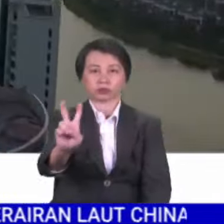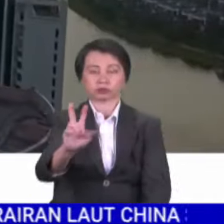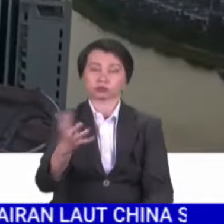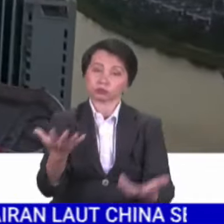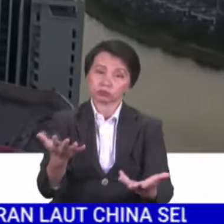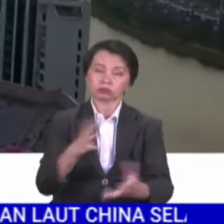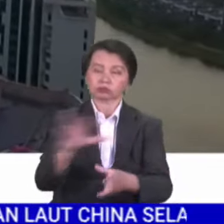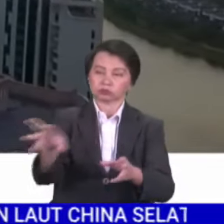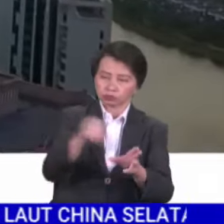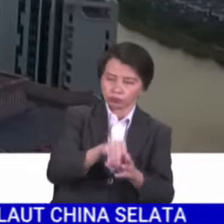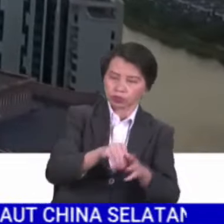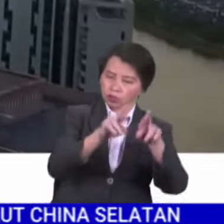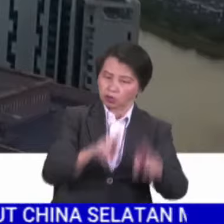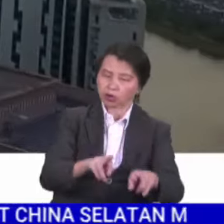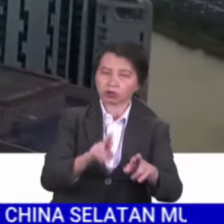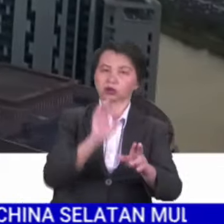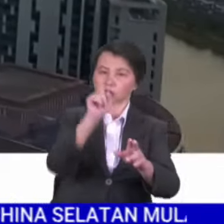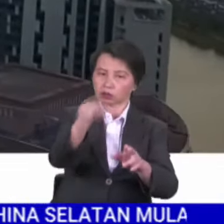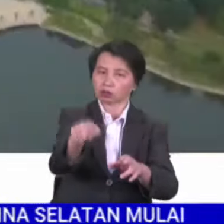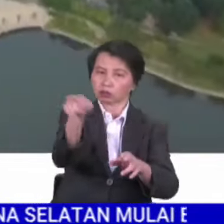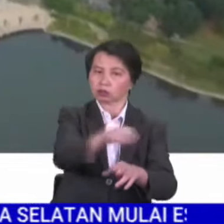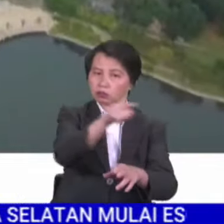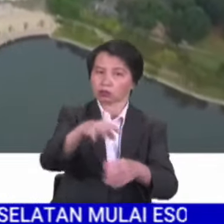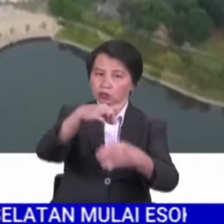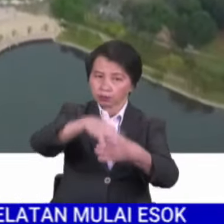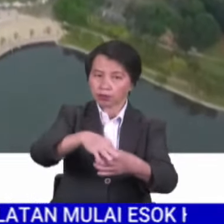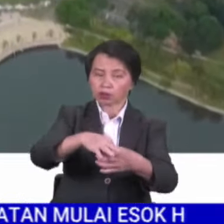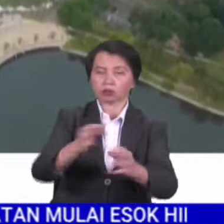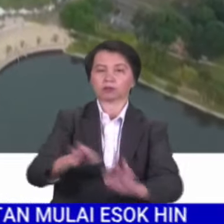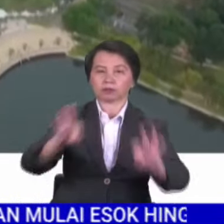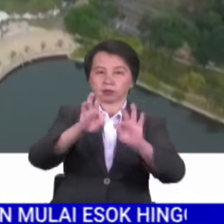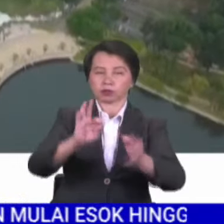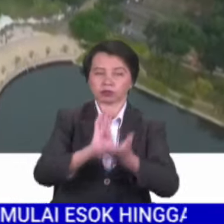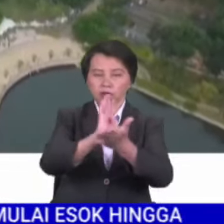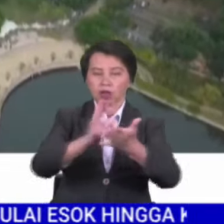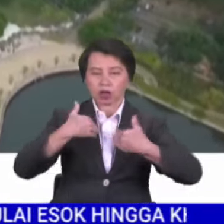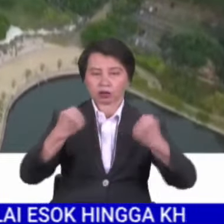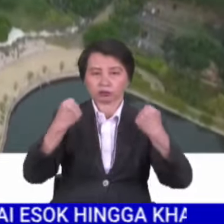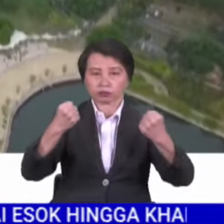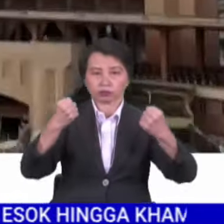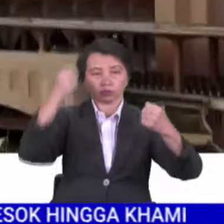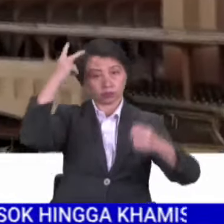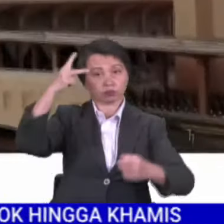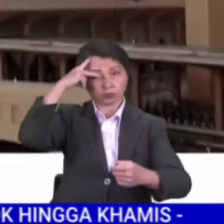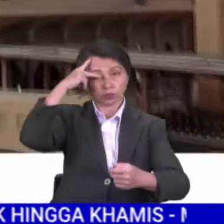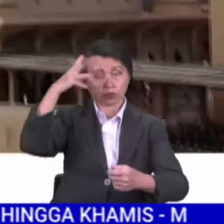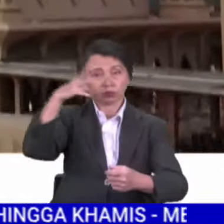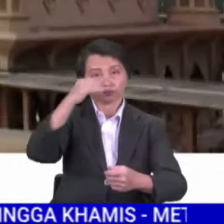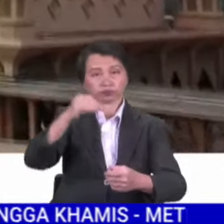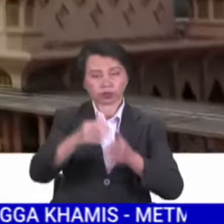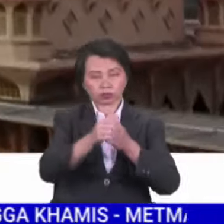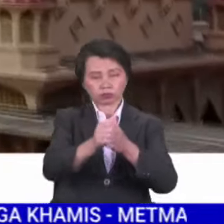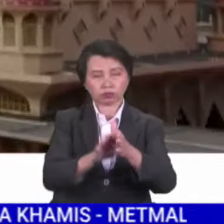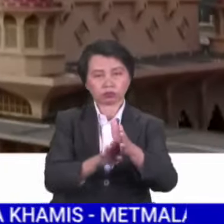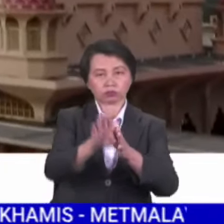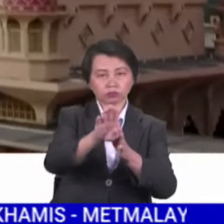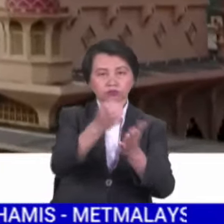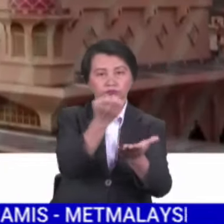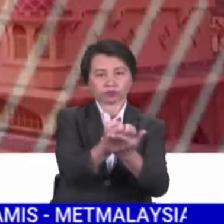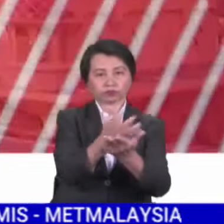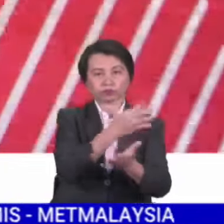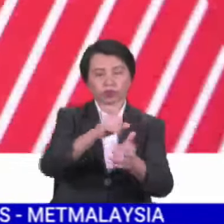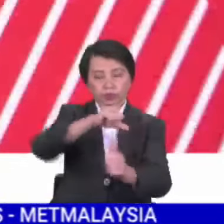Justru, penglibatan rakyat dalam pilihan raya amat penting dalam membantu mewujudkan kestabilan politik sekaligus memacu ekonomi dan